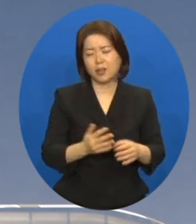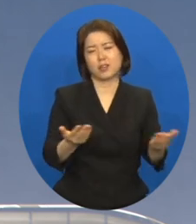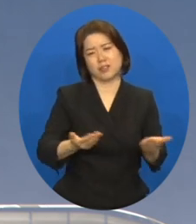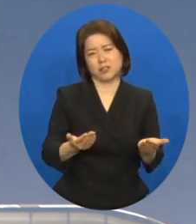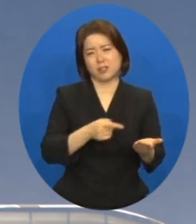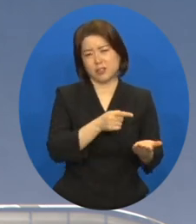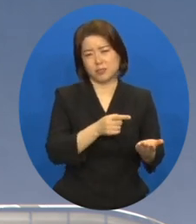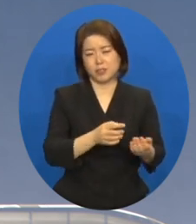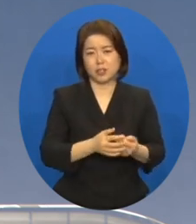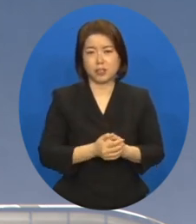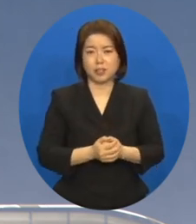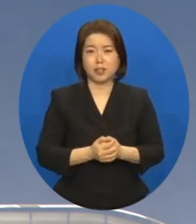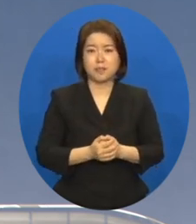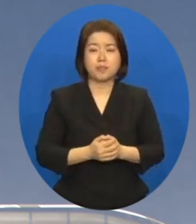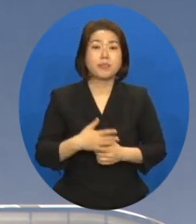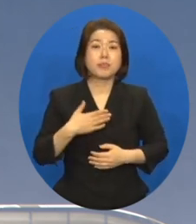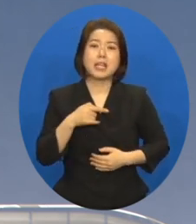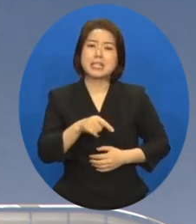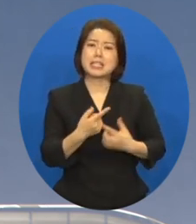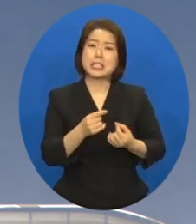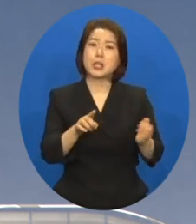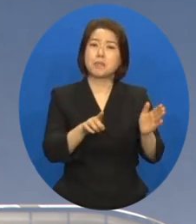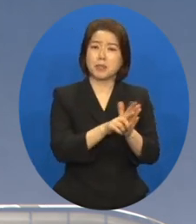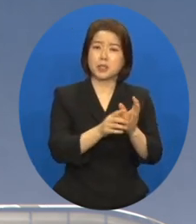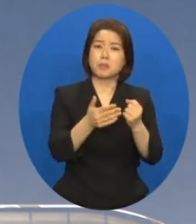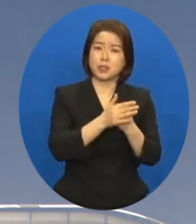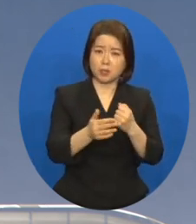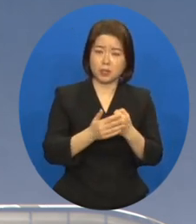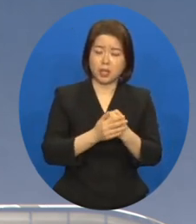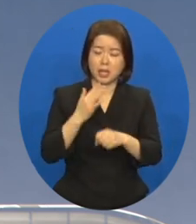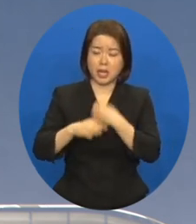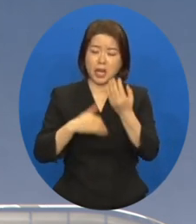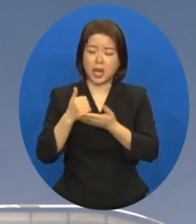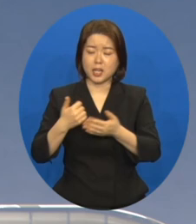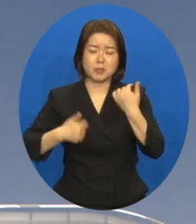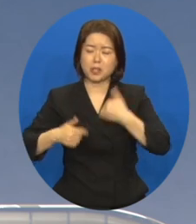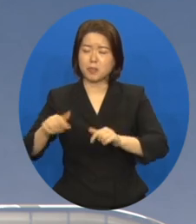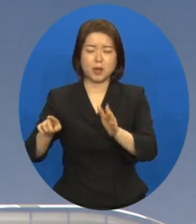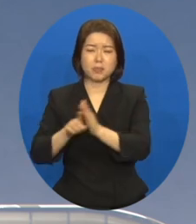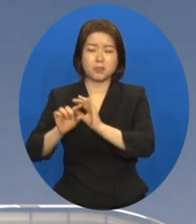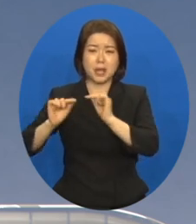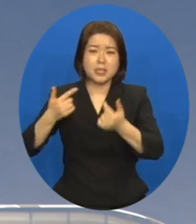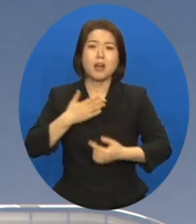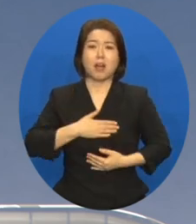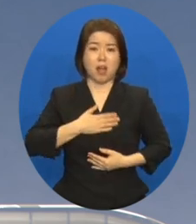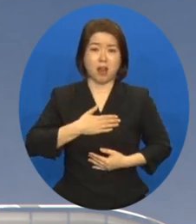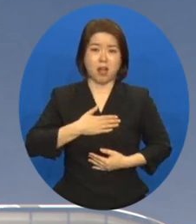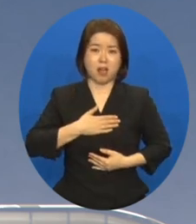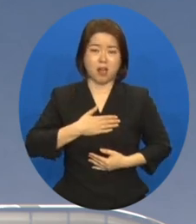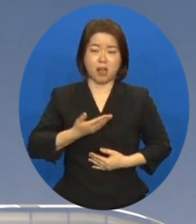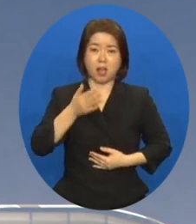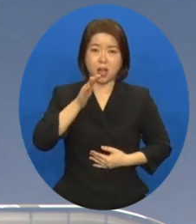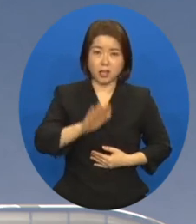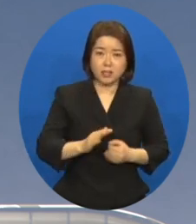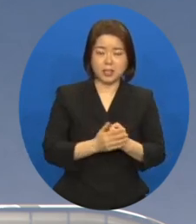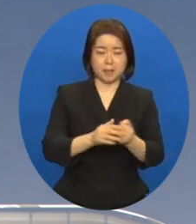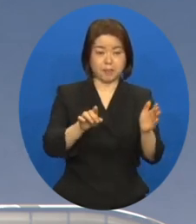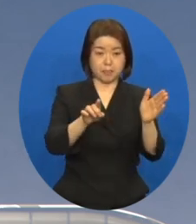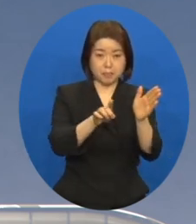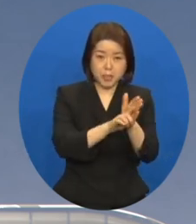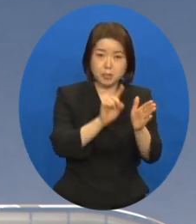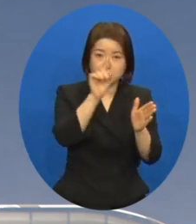현실이죠. 네, 이런 믿음이 하나님이 기뻐하는 믿음이 아니라는 걸 알았어. 그런데